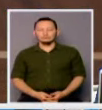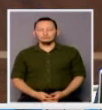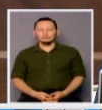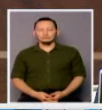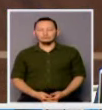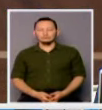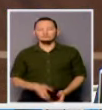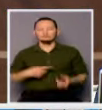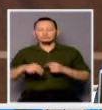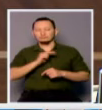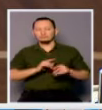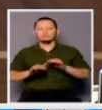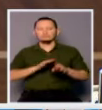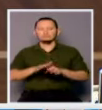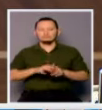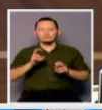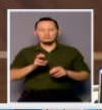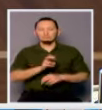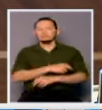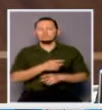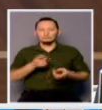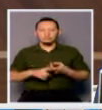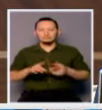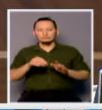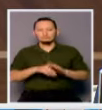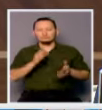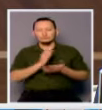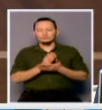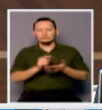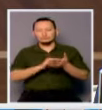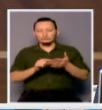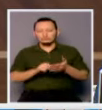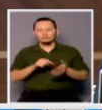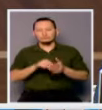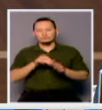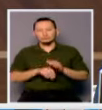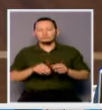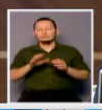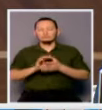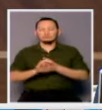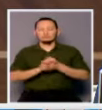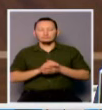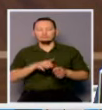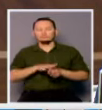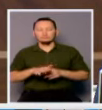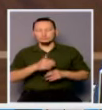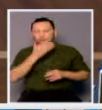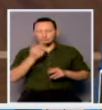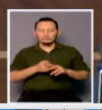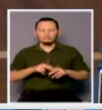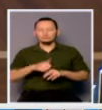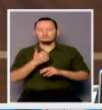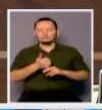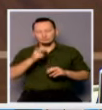Мы начали работу, связанную с развитием медиации, однако есть еще пробелы в этой области. Медиация не работает в полную силу. Глава